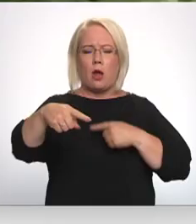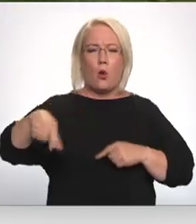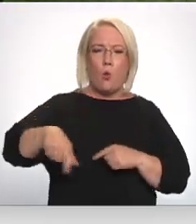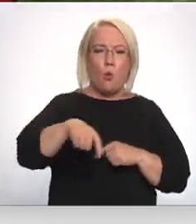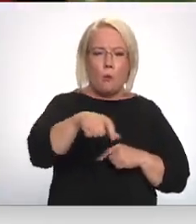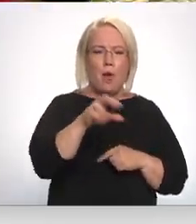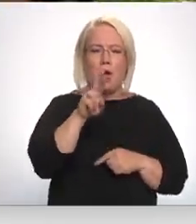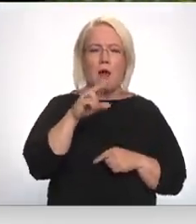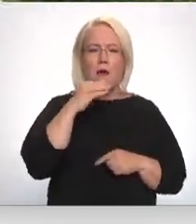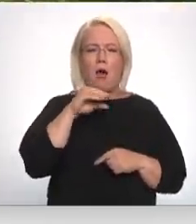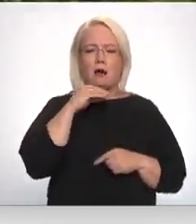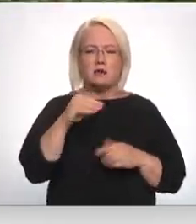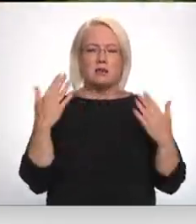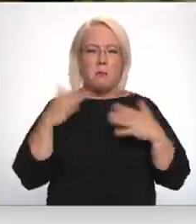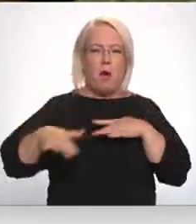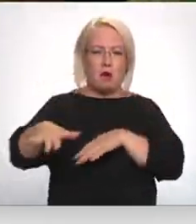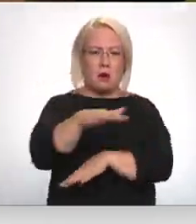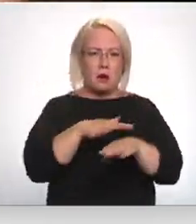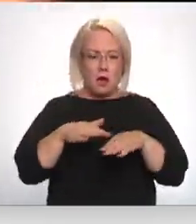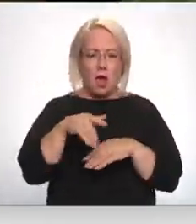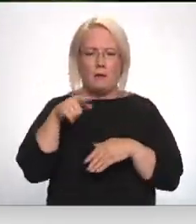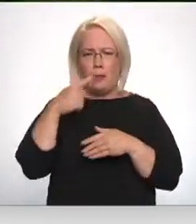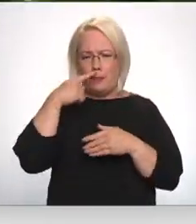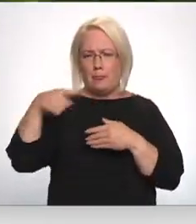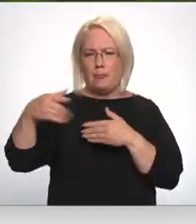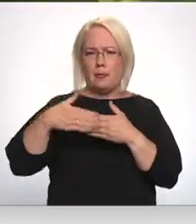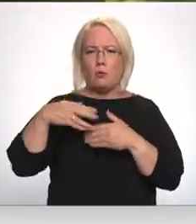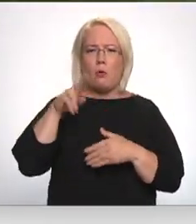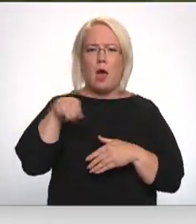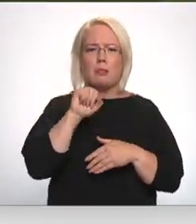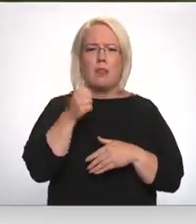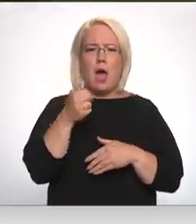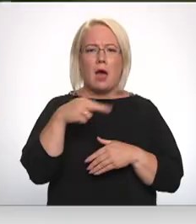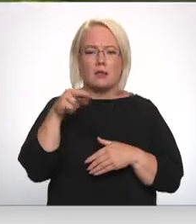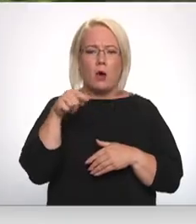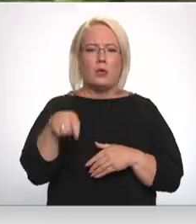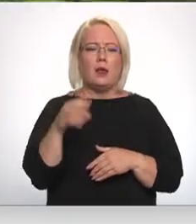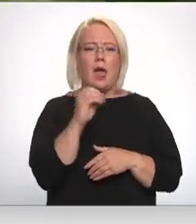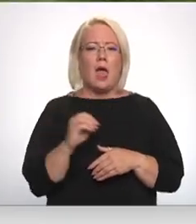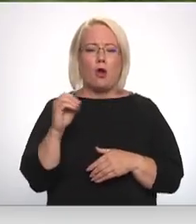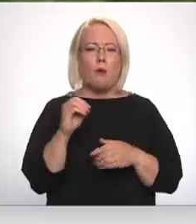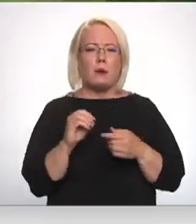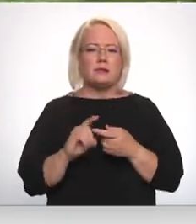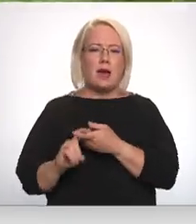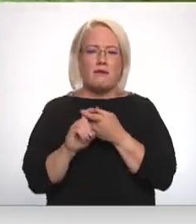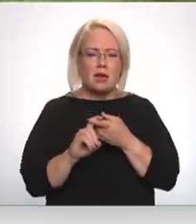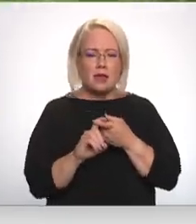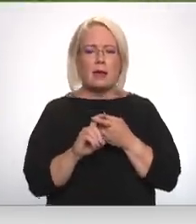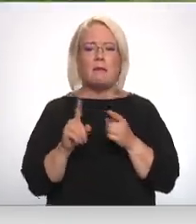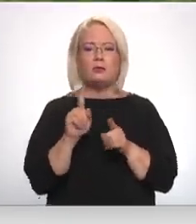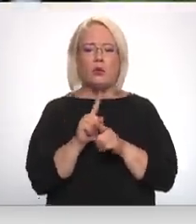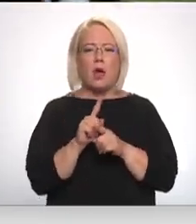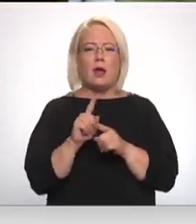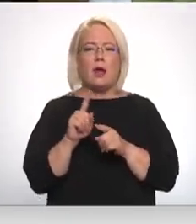salām bagātā Ežezera Krāslavas novadā netālu no Dagdas. Īpaši ar to, ka ir Eiropas Savienības nozīmes unikāls un aizsargājams